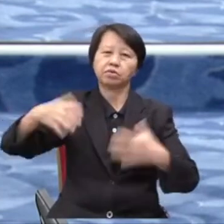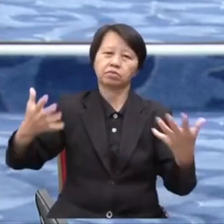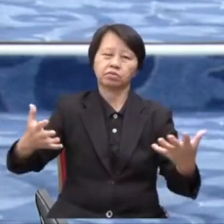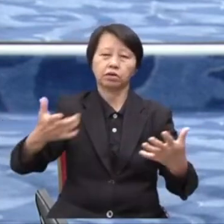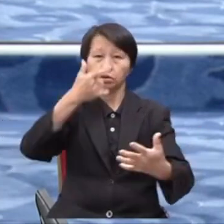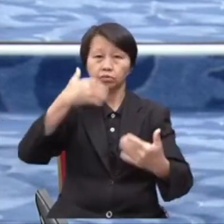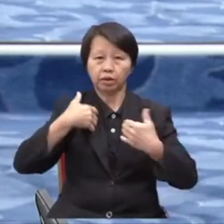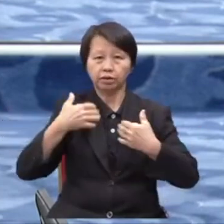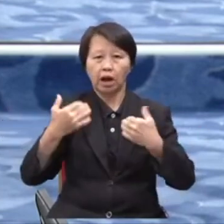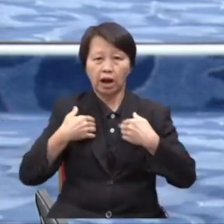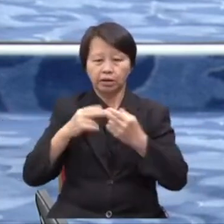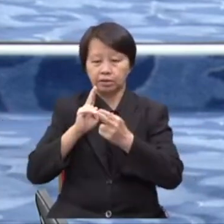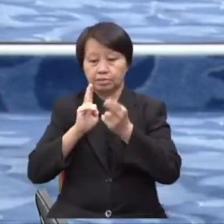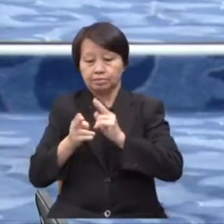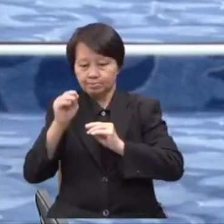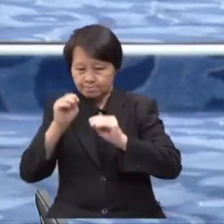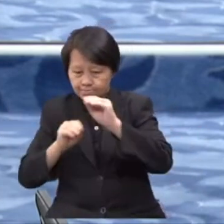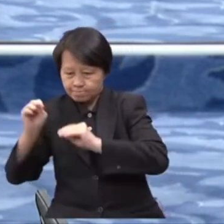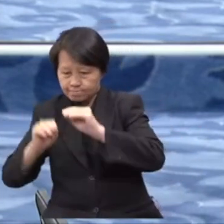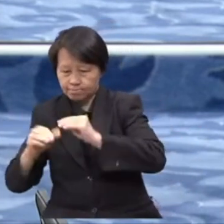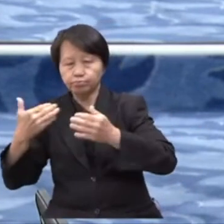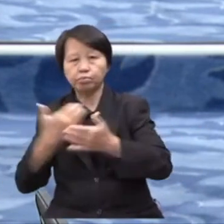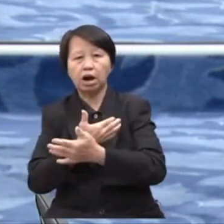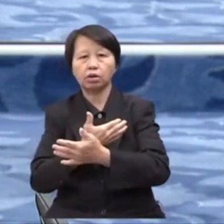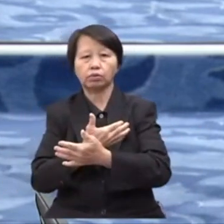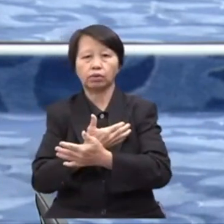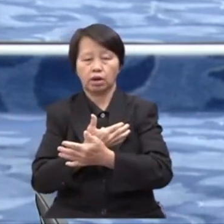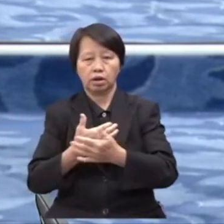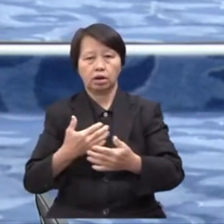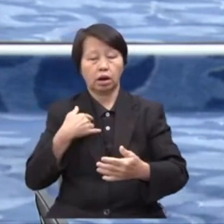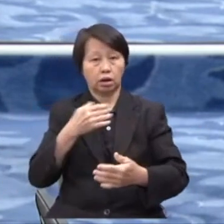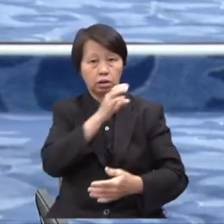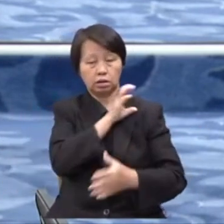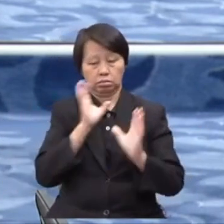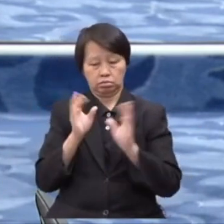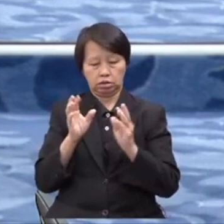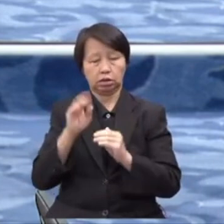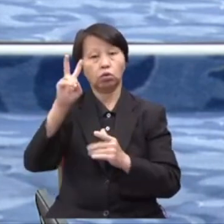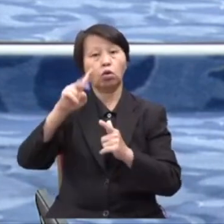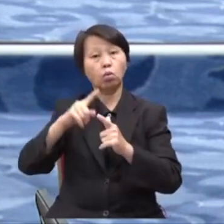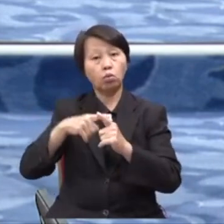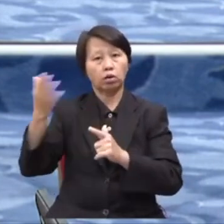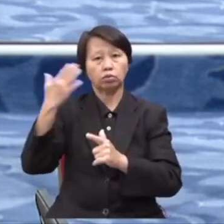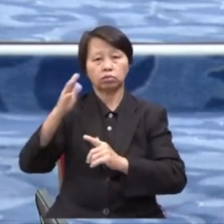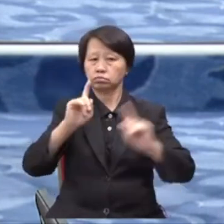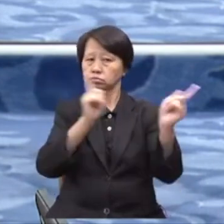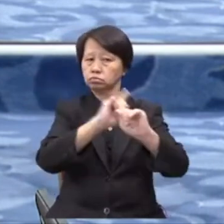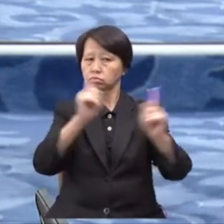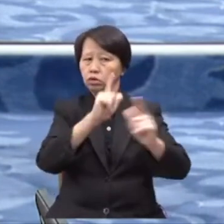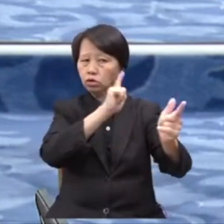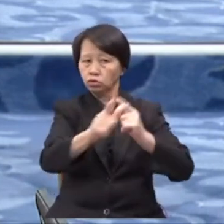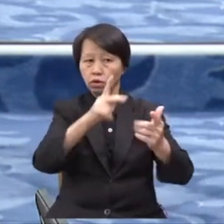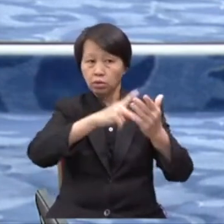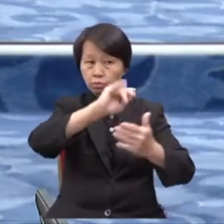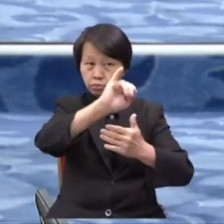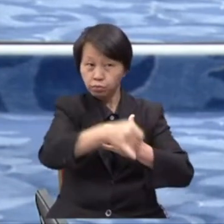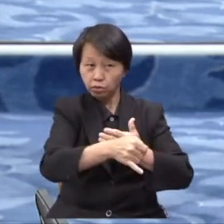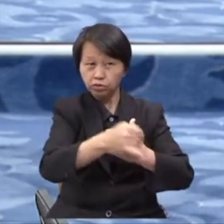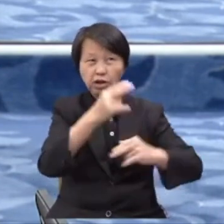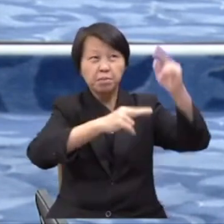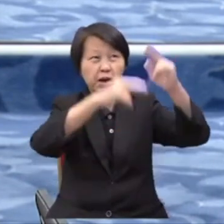itu ada perubahan baru sekarang yang saya fungsikan 2 bulan lalu untuk tidak meluluskan mana-mana Project